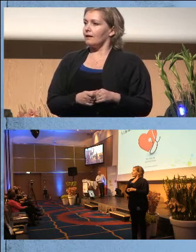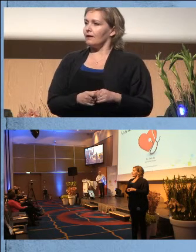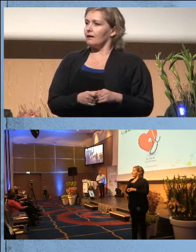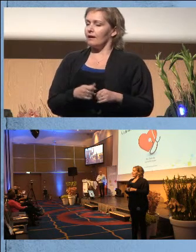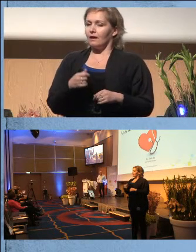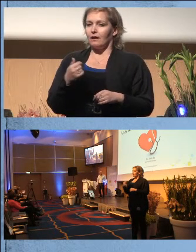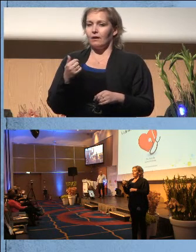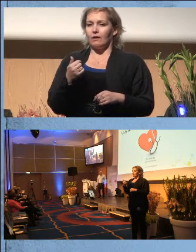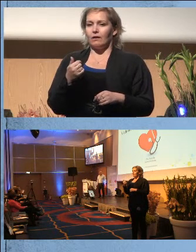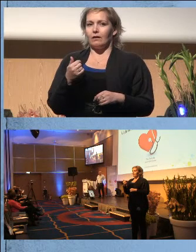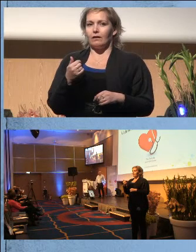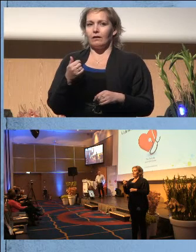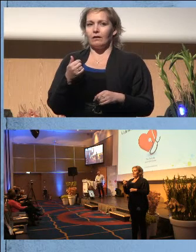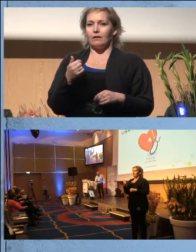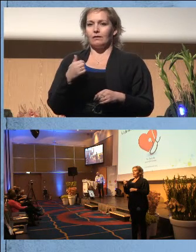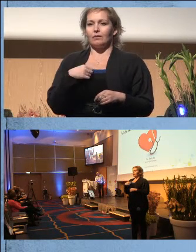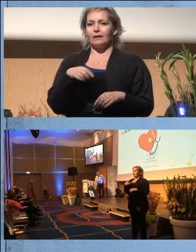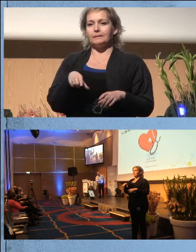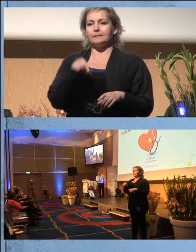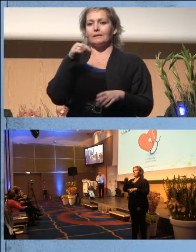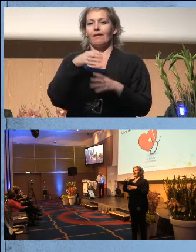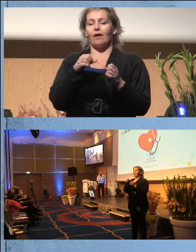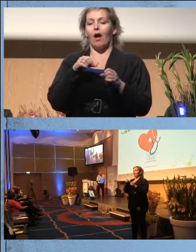Og så er det With the Love from Hønefoss.